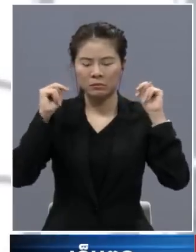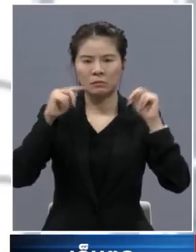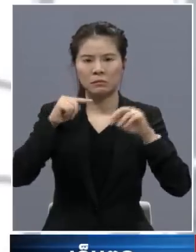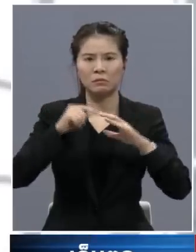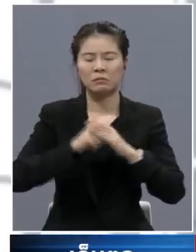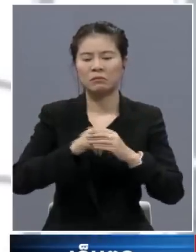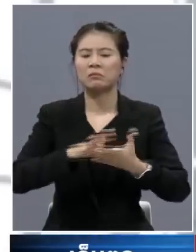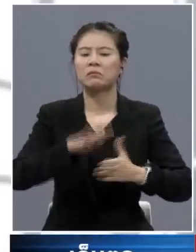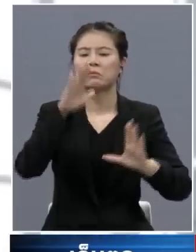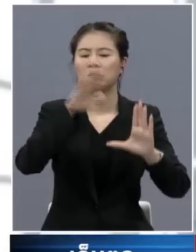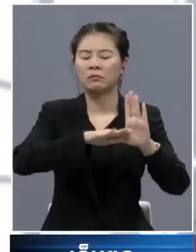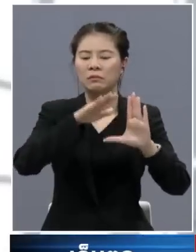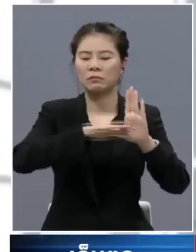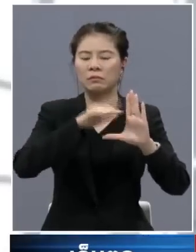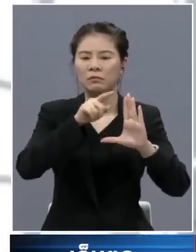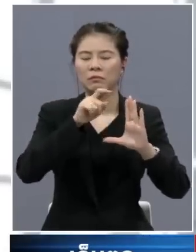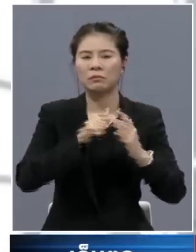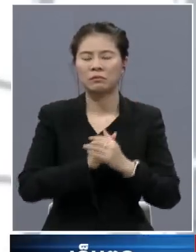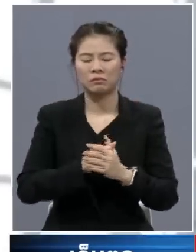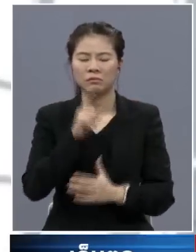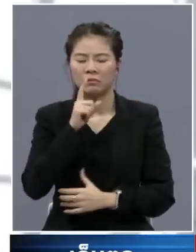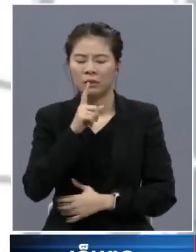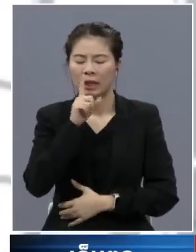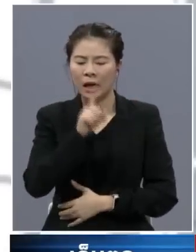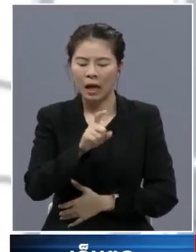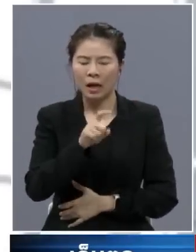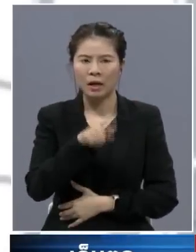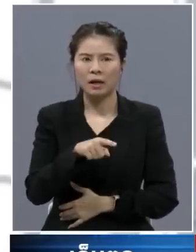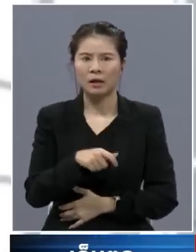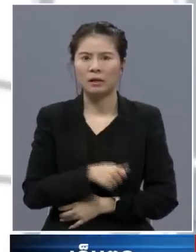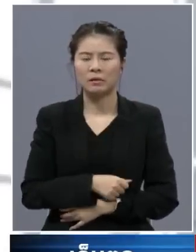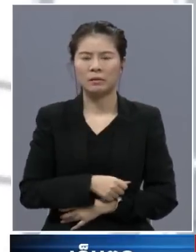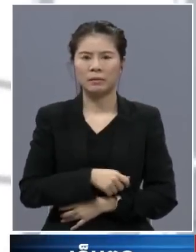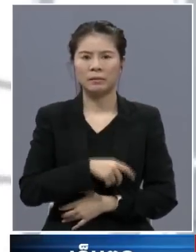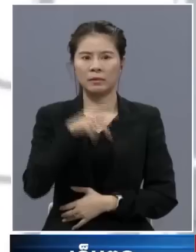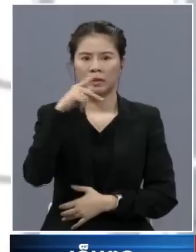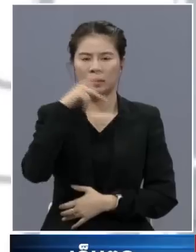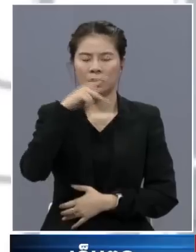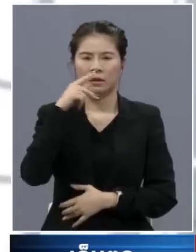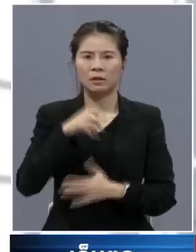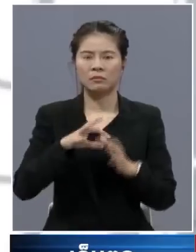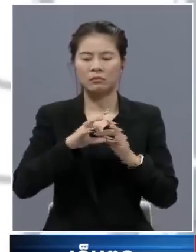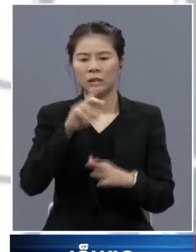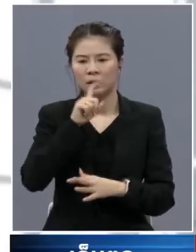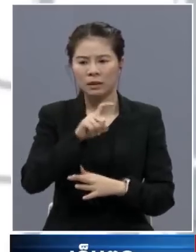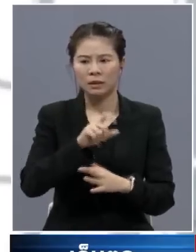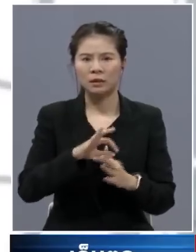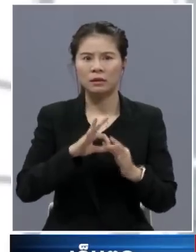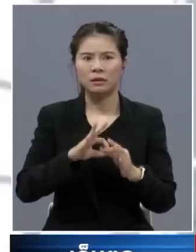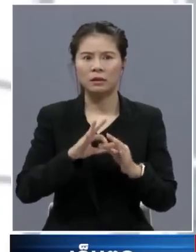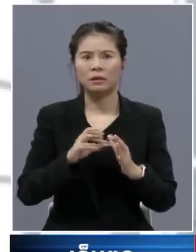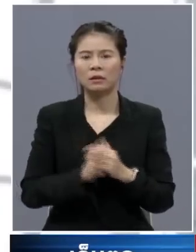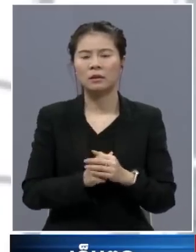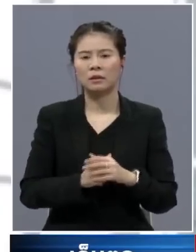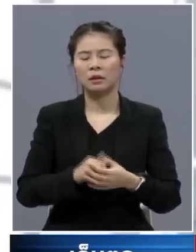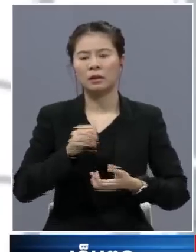ไหร่สำหรับคำถามของคุณสิทธาเพราะตนนั้นไม่ได้เป็นสื่อแต่จะไปคาดคั้นแบบนี้เนี่ยอีกทั้งตัวเองก็เป็นพรรคร่